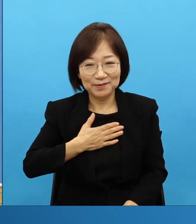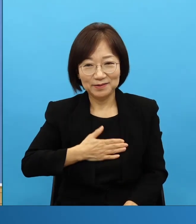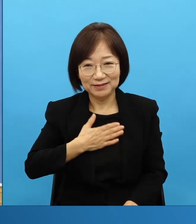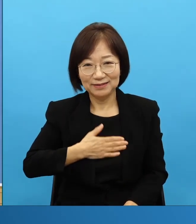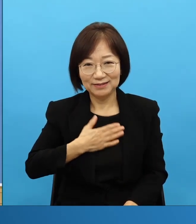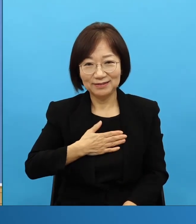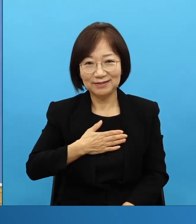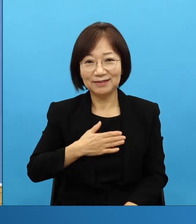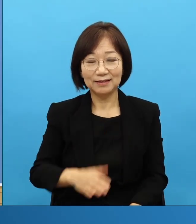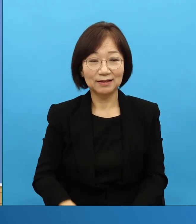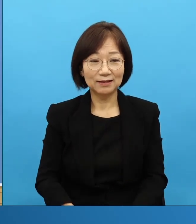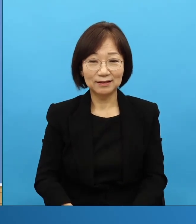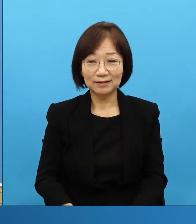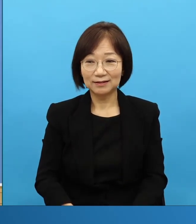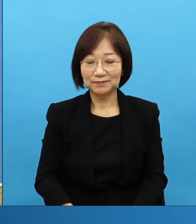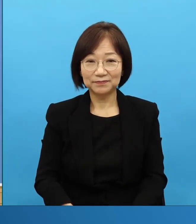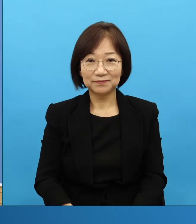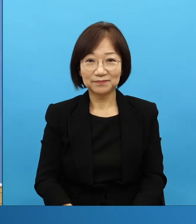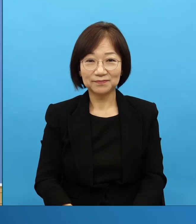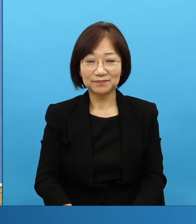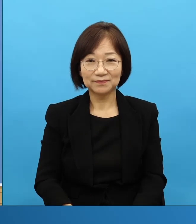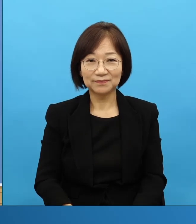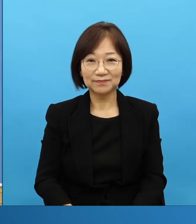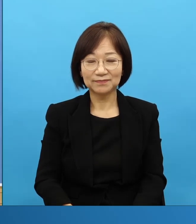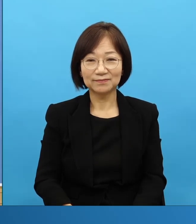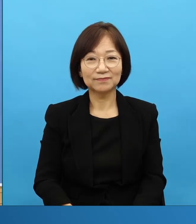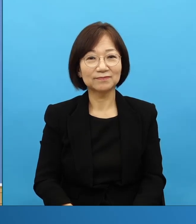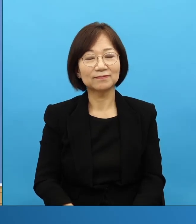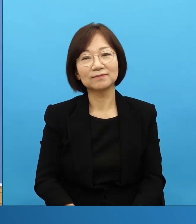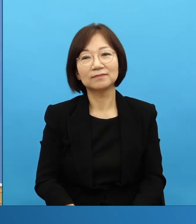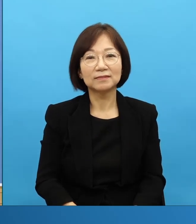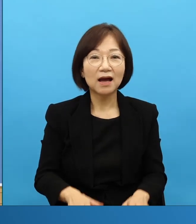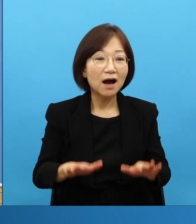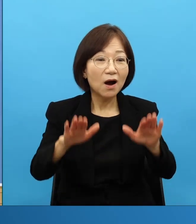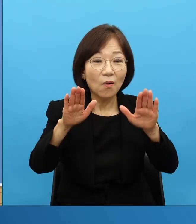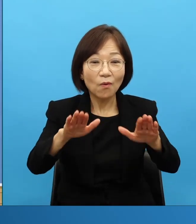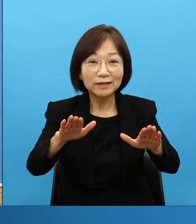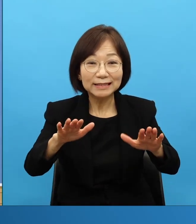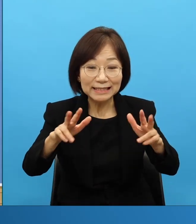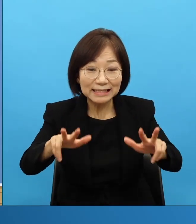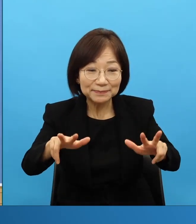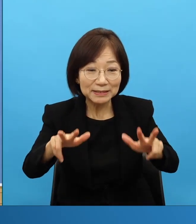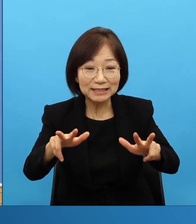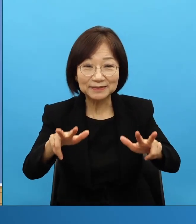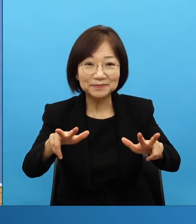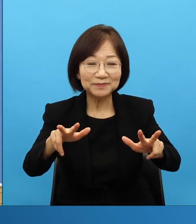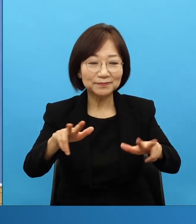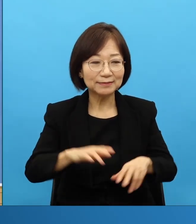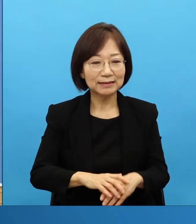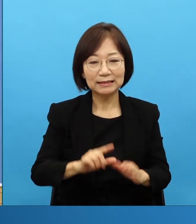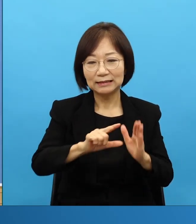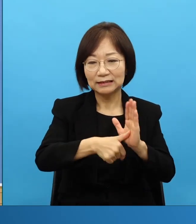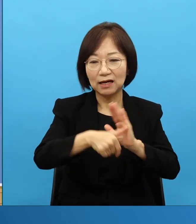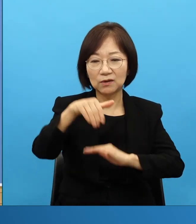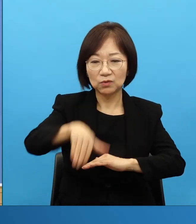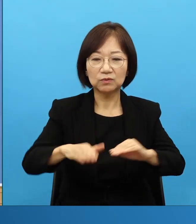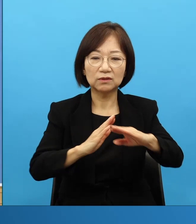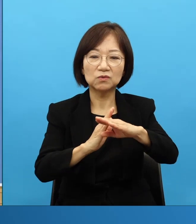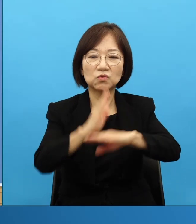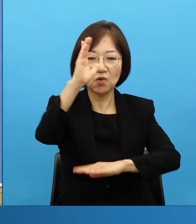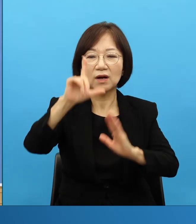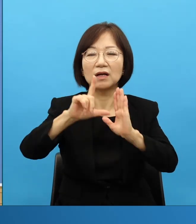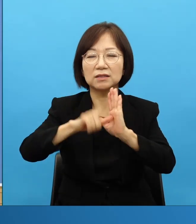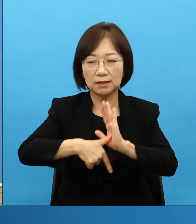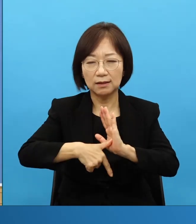와서 오늘에 대한 지금 이 시간이 시공간 초월의 시간임을 알게 됩니다. When you're inside of that flow of the